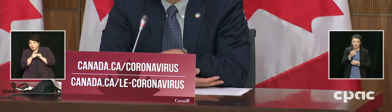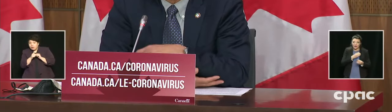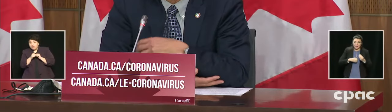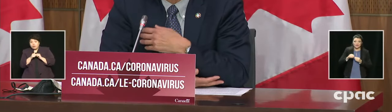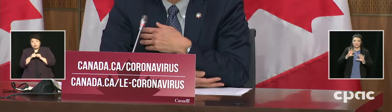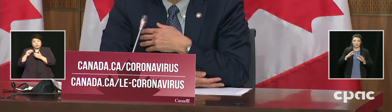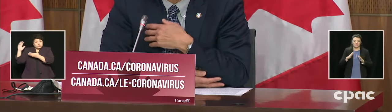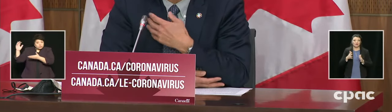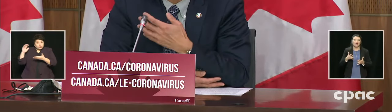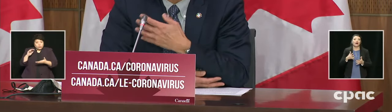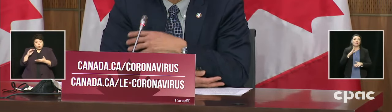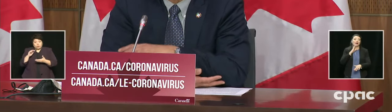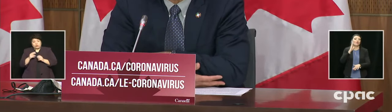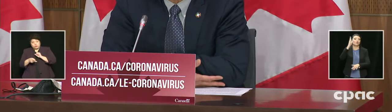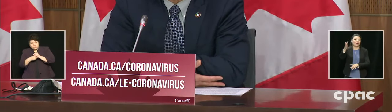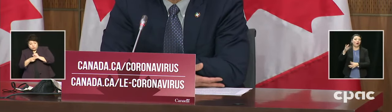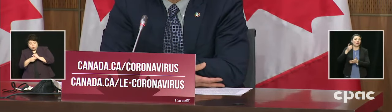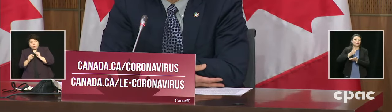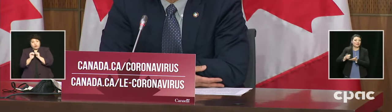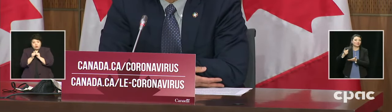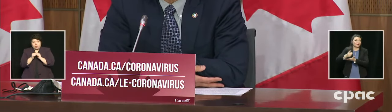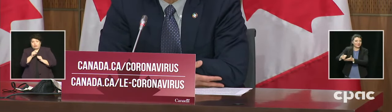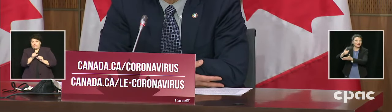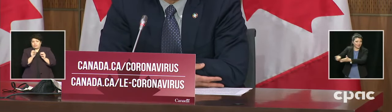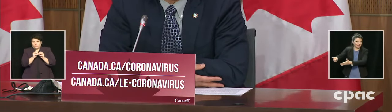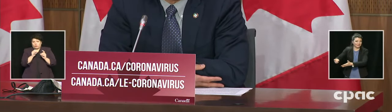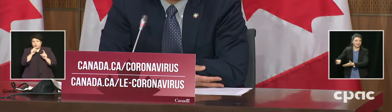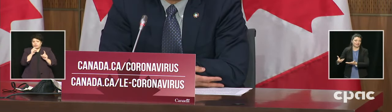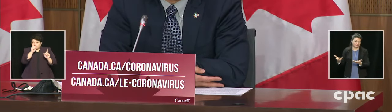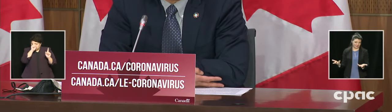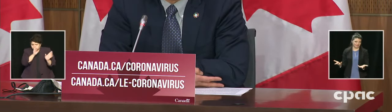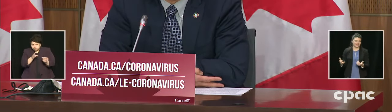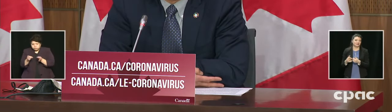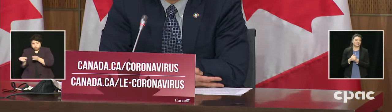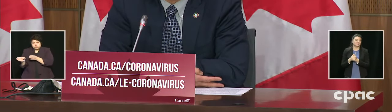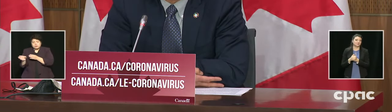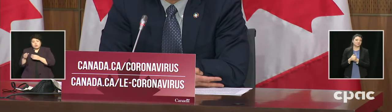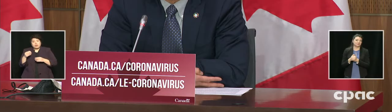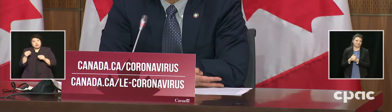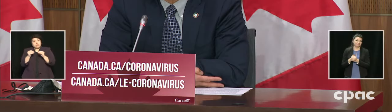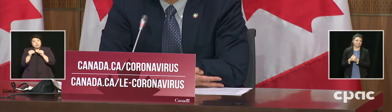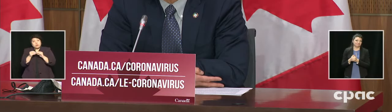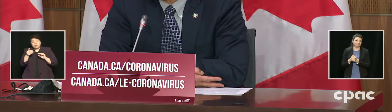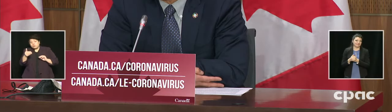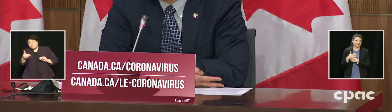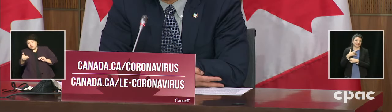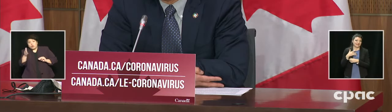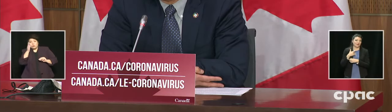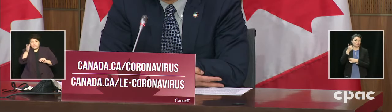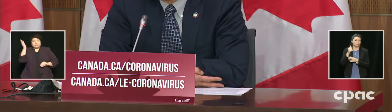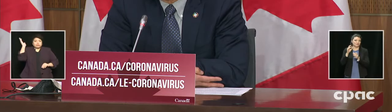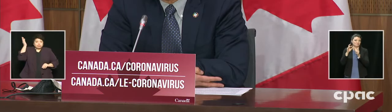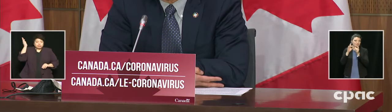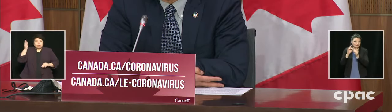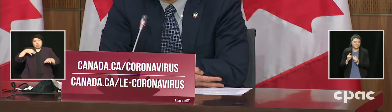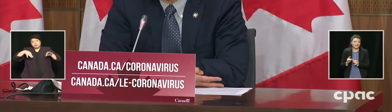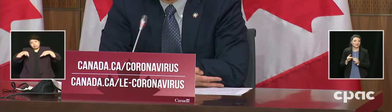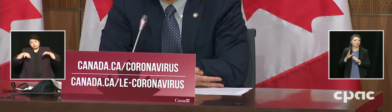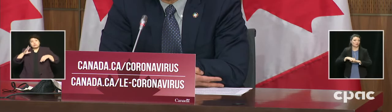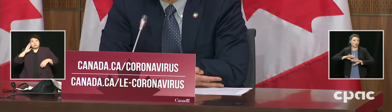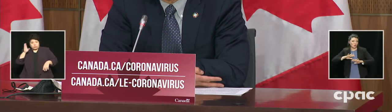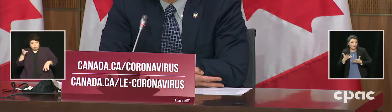on va avoir des autres séances d'information, peut-être plus ciblées sur la logistique. C'est